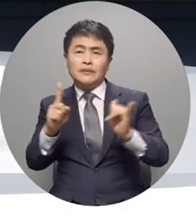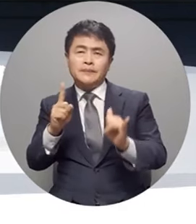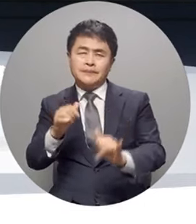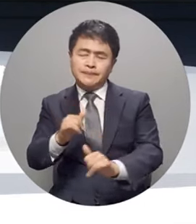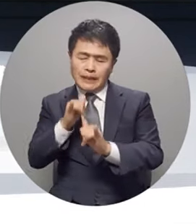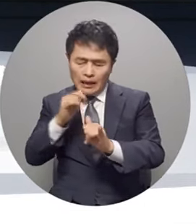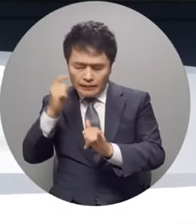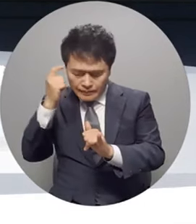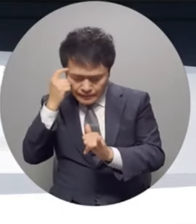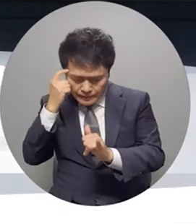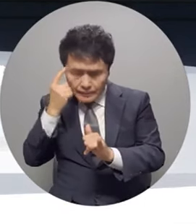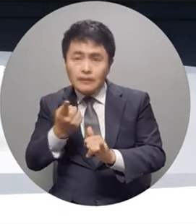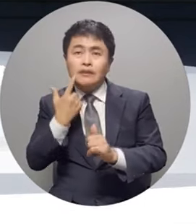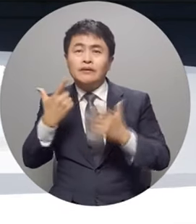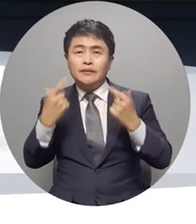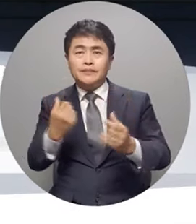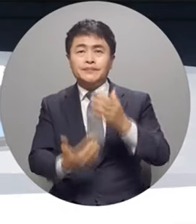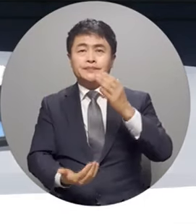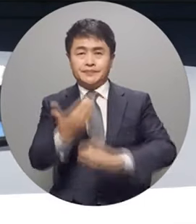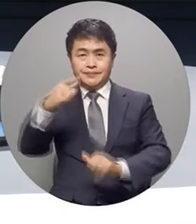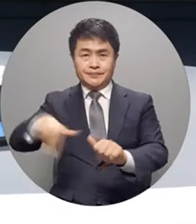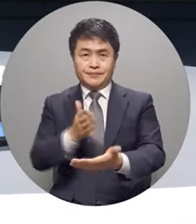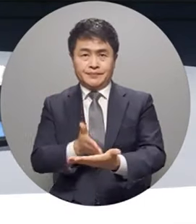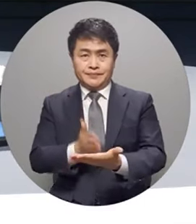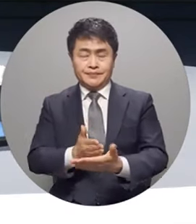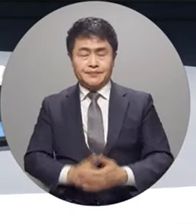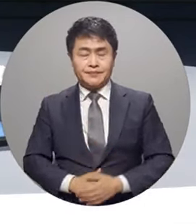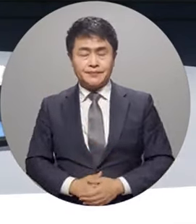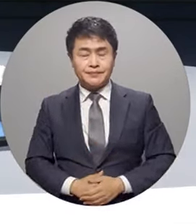생각했던 걸로 드러났습니다 공윤선